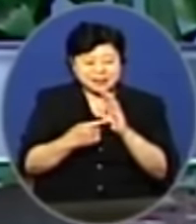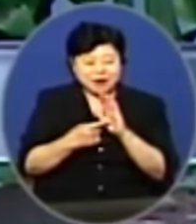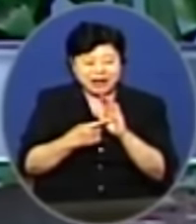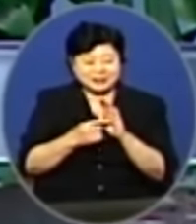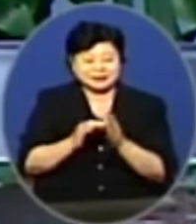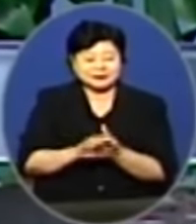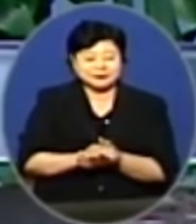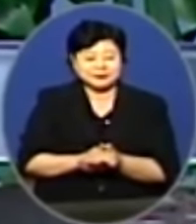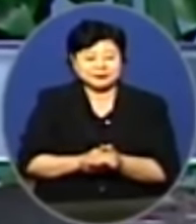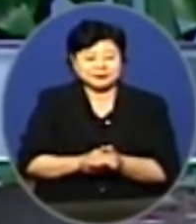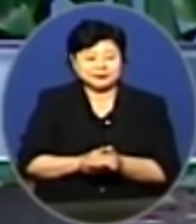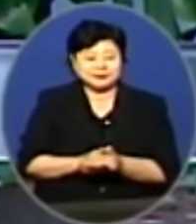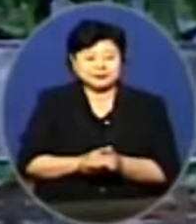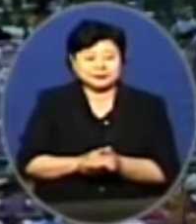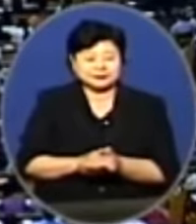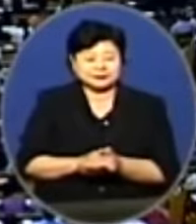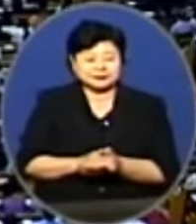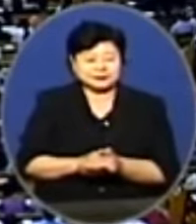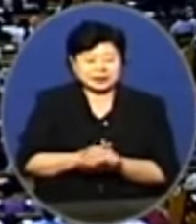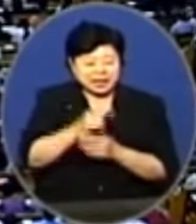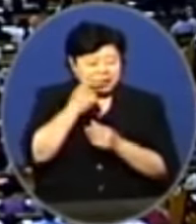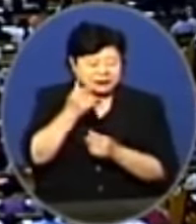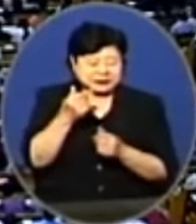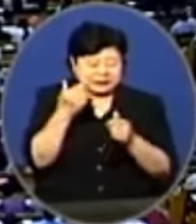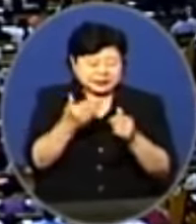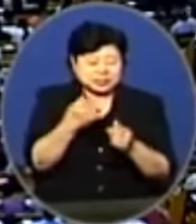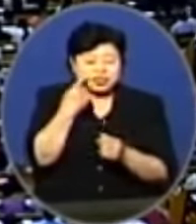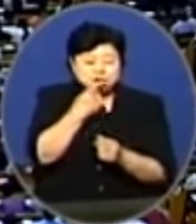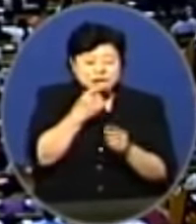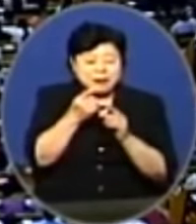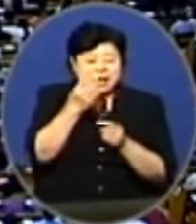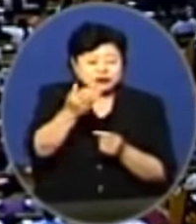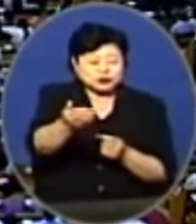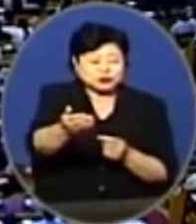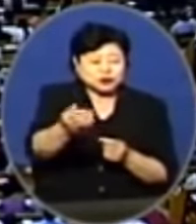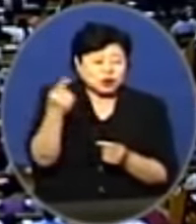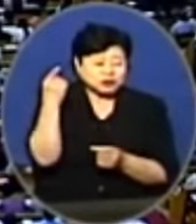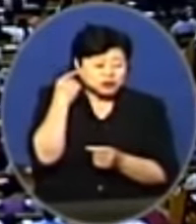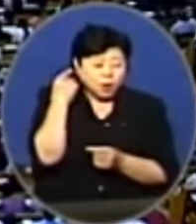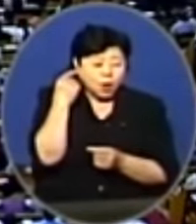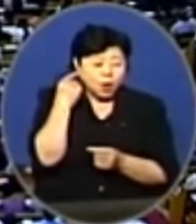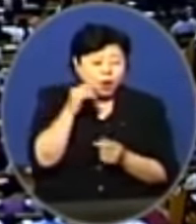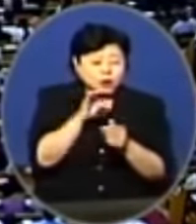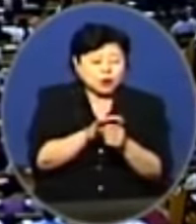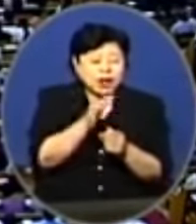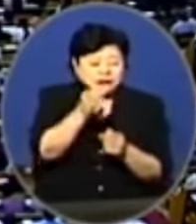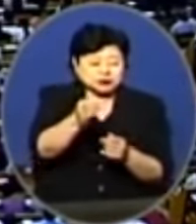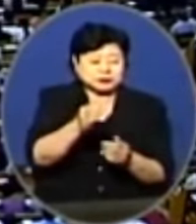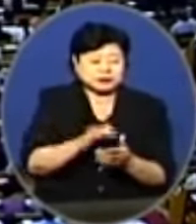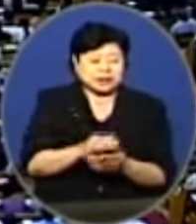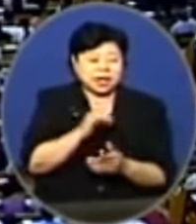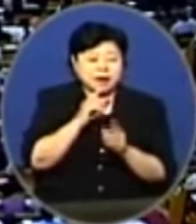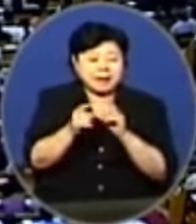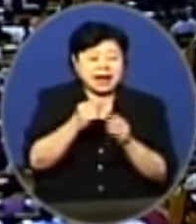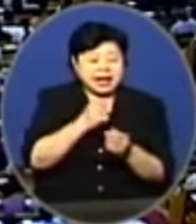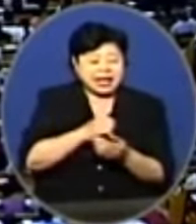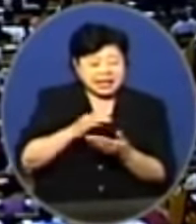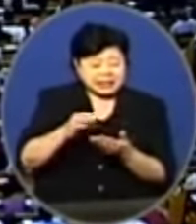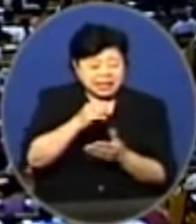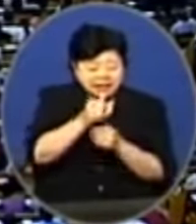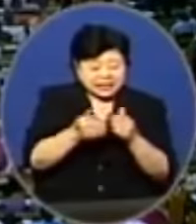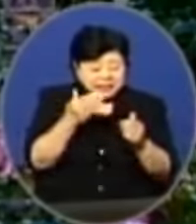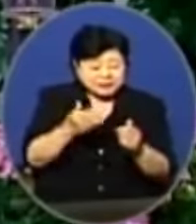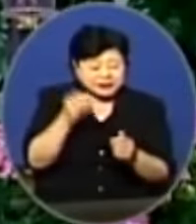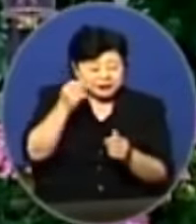것입니다. 하늘 아버지께서는 여러분의 입술의 말을 듣고서 도와주시는 것입니다. 여러분 말을 해야